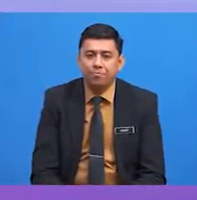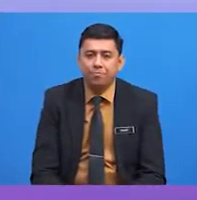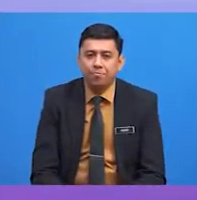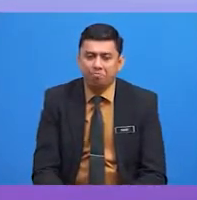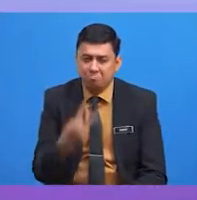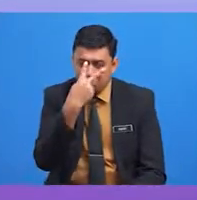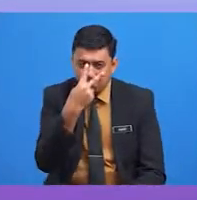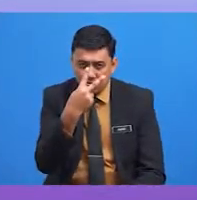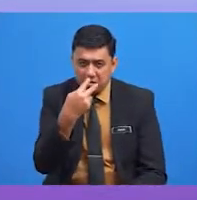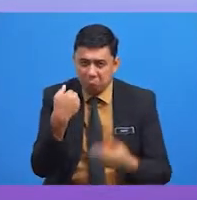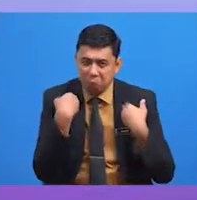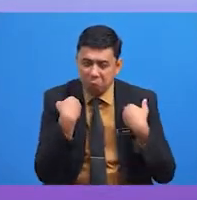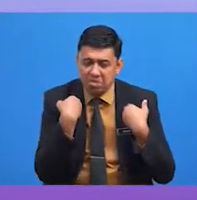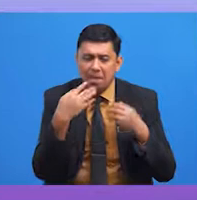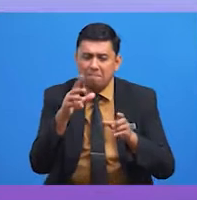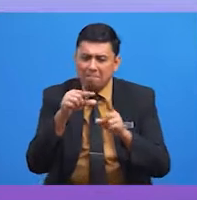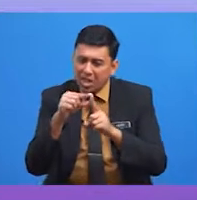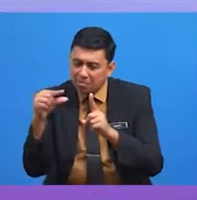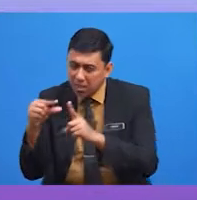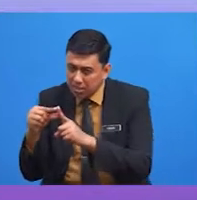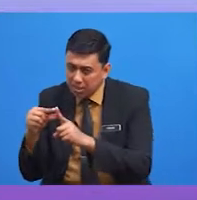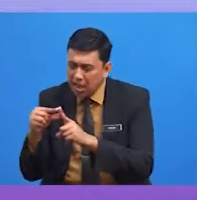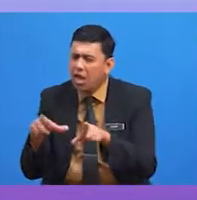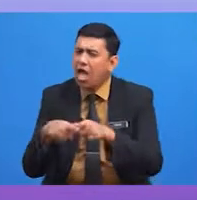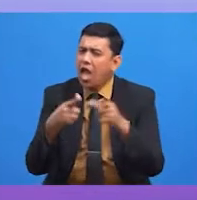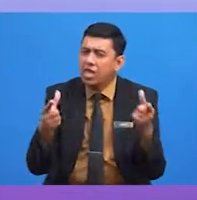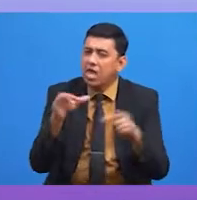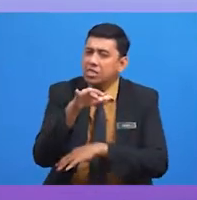mu mari dari mana? Kelantan.